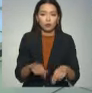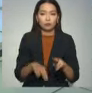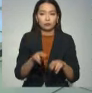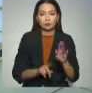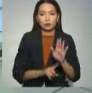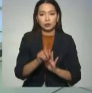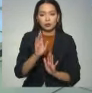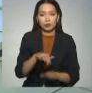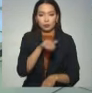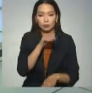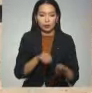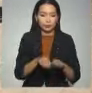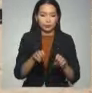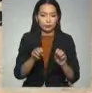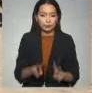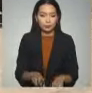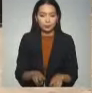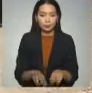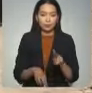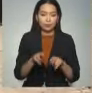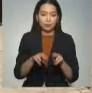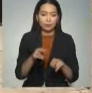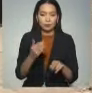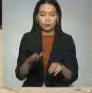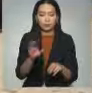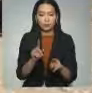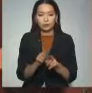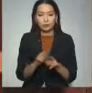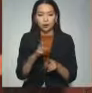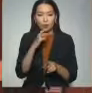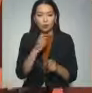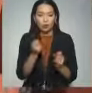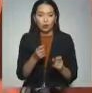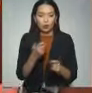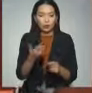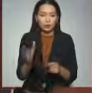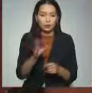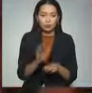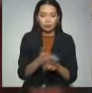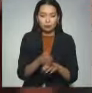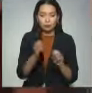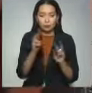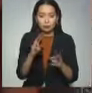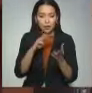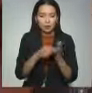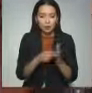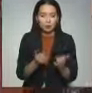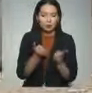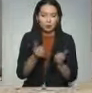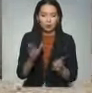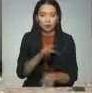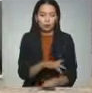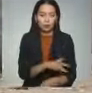басталады дейді сала мамандары. Тұрмыстық қатты қалдықтар шығару үшін қаланы 5 бөлікке бөліп қарастыру керек. Сонда ғана тұрғындарға сапалы